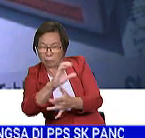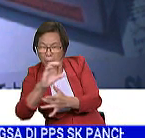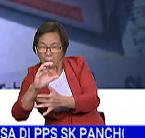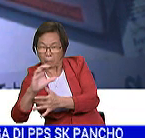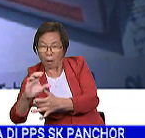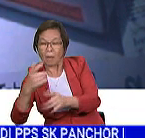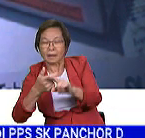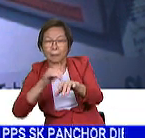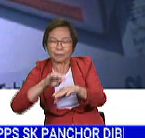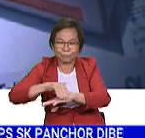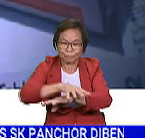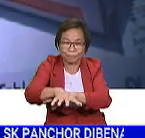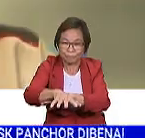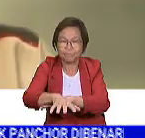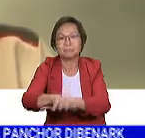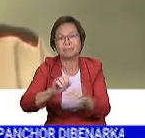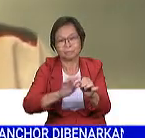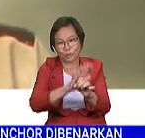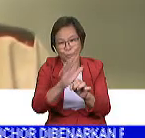wabak berkenaan.